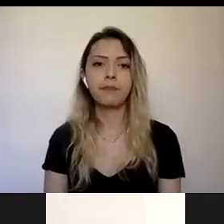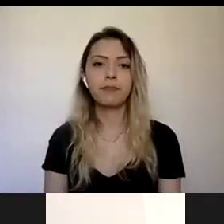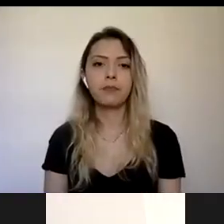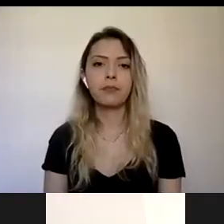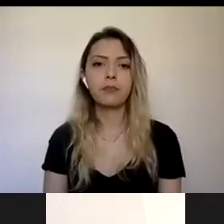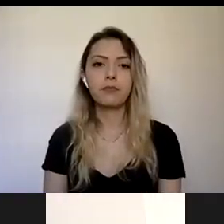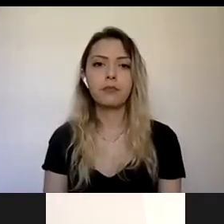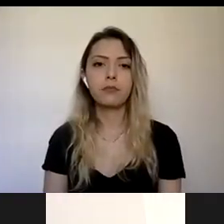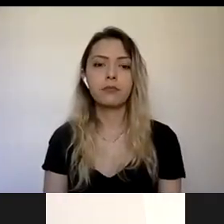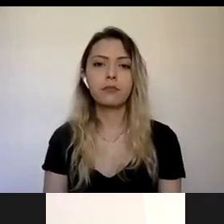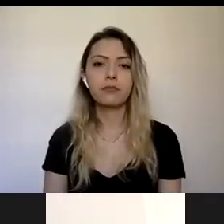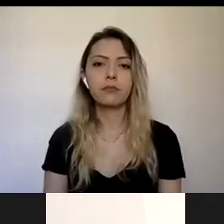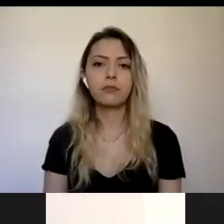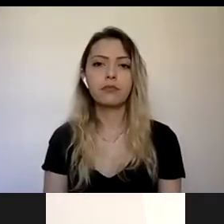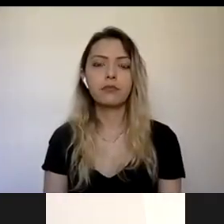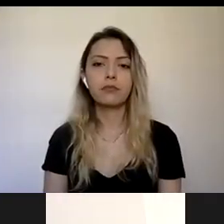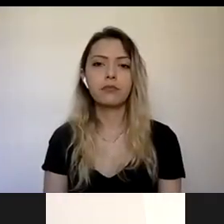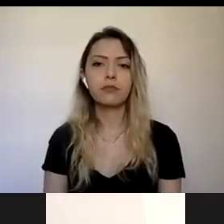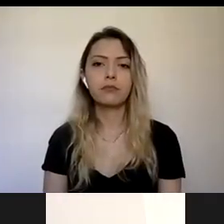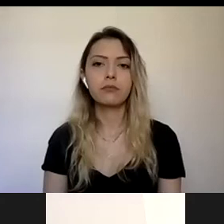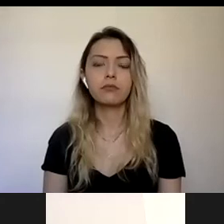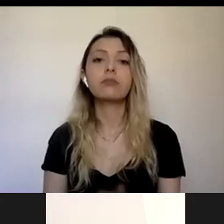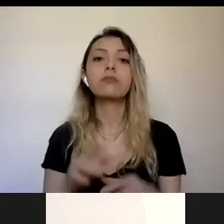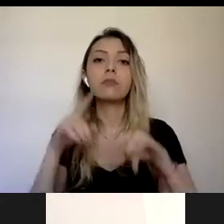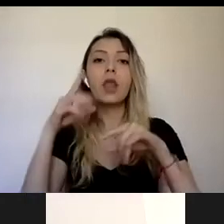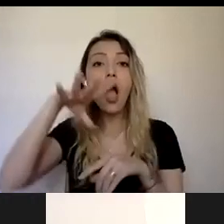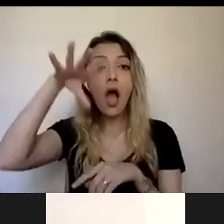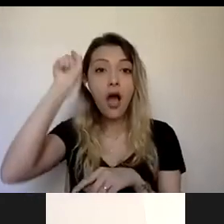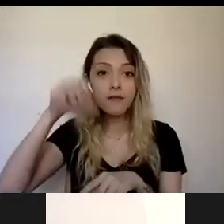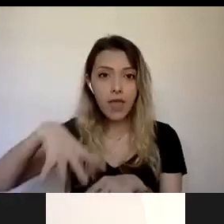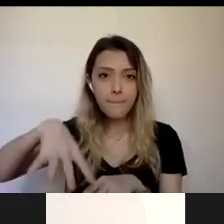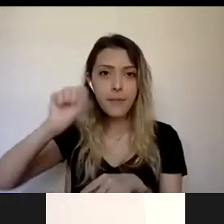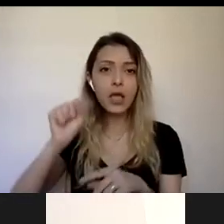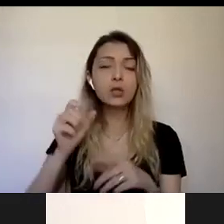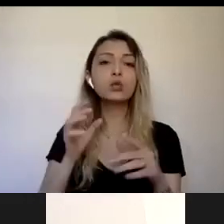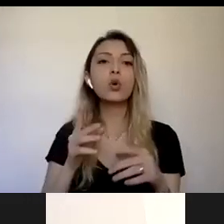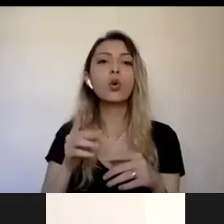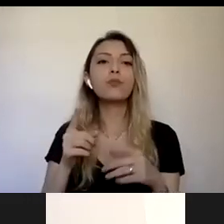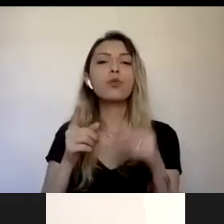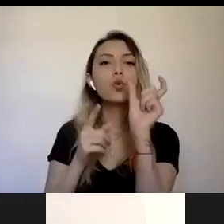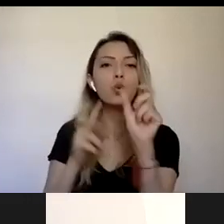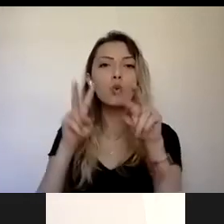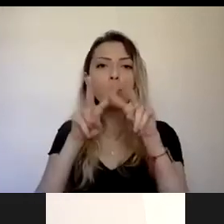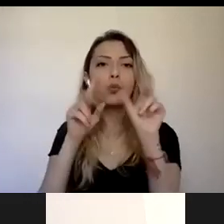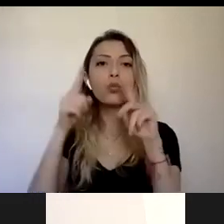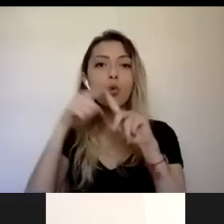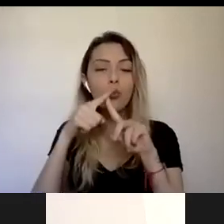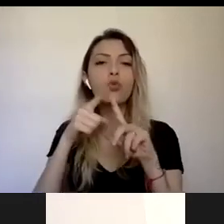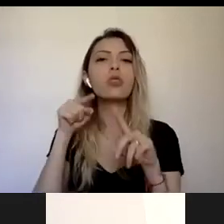Umut temelli iletişim rehberi, Hafıza Merkezi'nin Türkiye'ye çevirdiği, bunun Türkçe'ye çevirdiği, bunun Türkçe